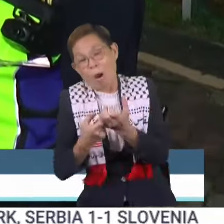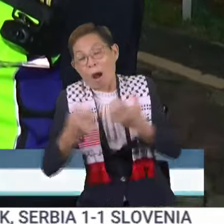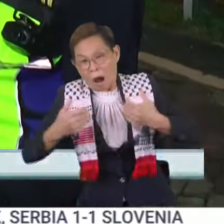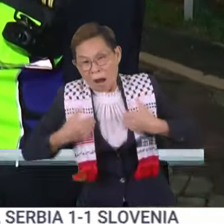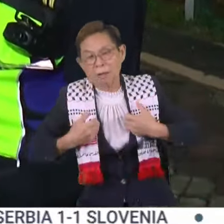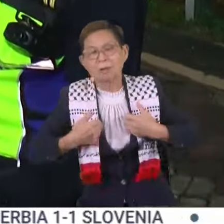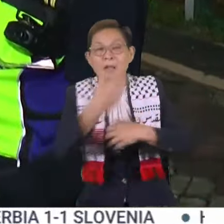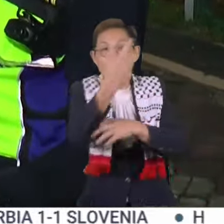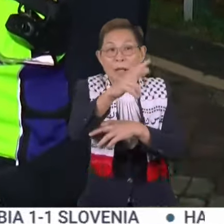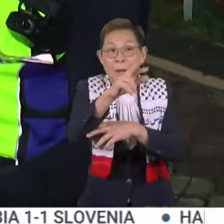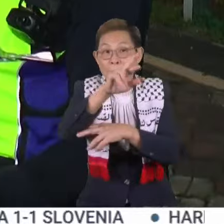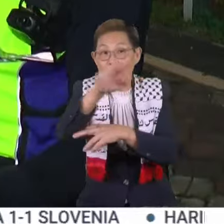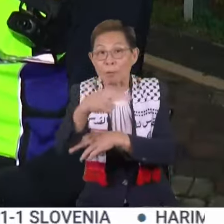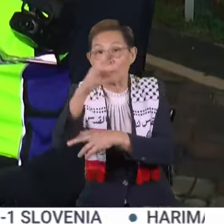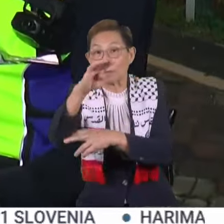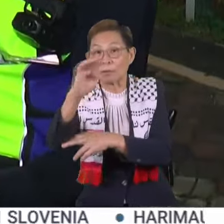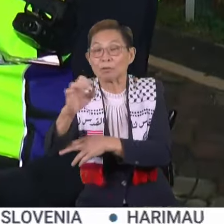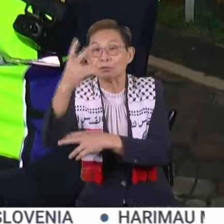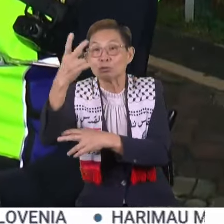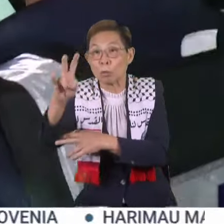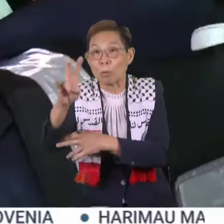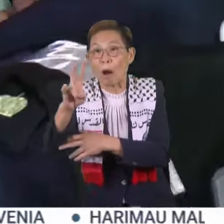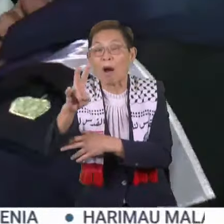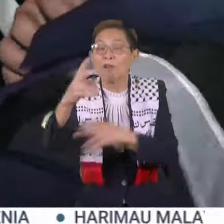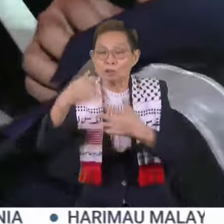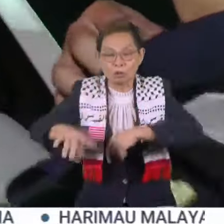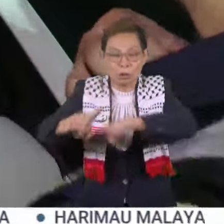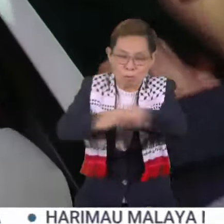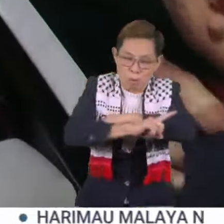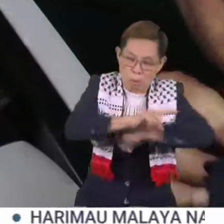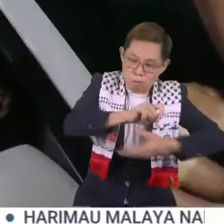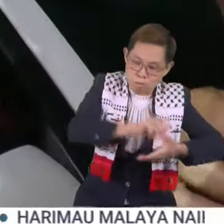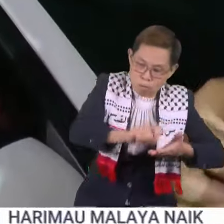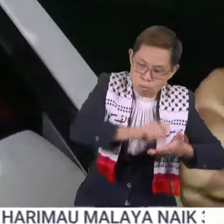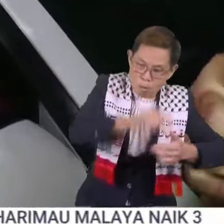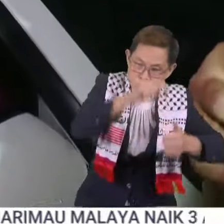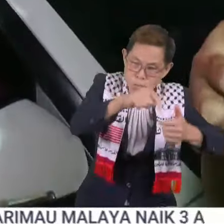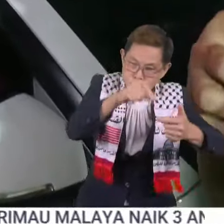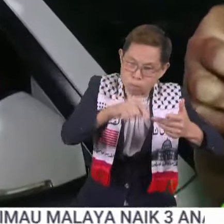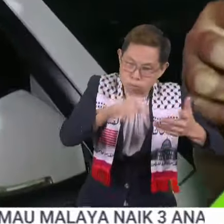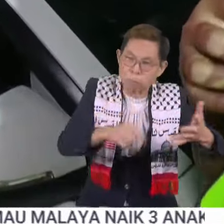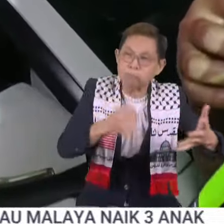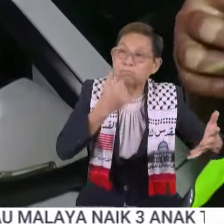Menurutnya lagi, sebanyak 13,417 telah diambil tindakan bagi pelbagai kesalahan.